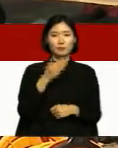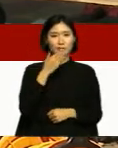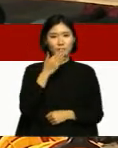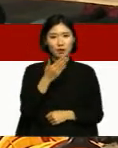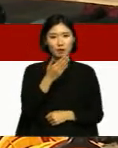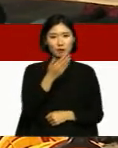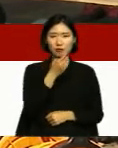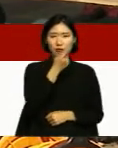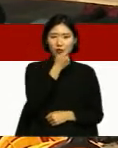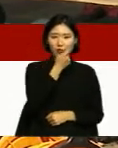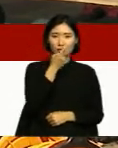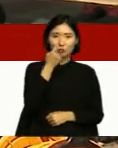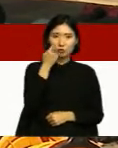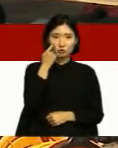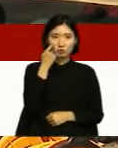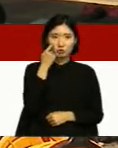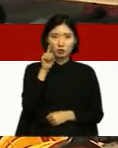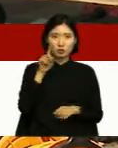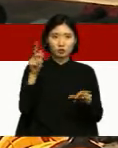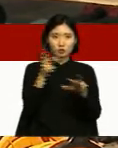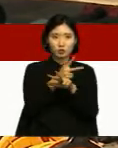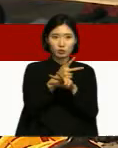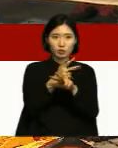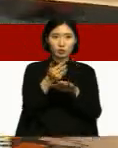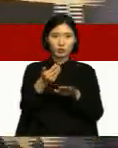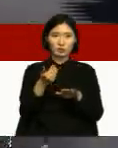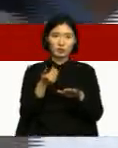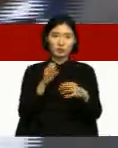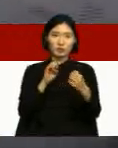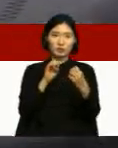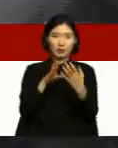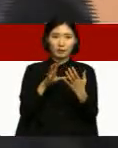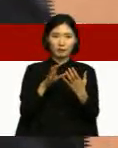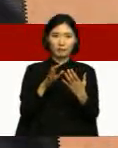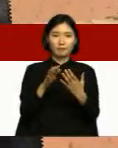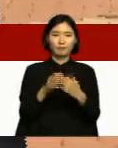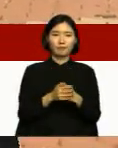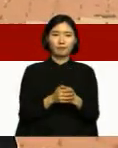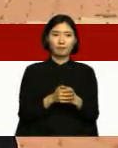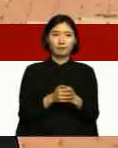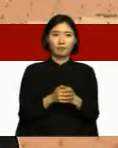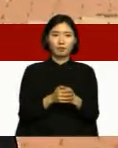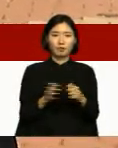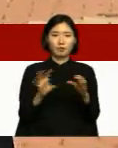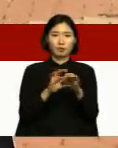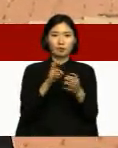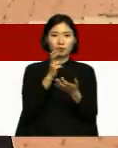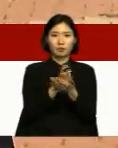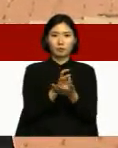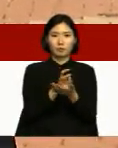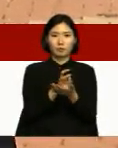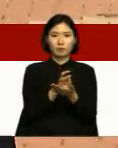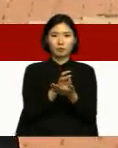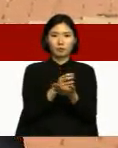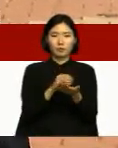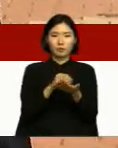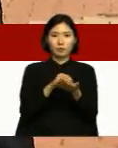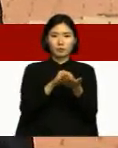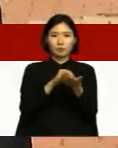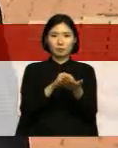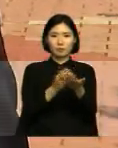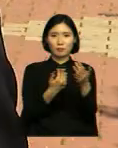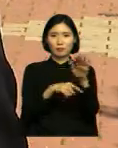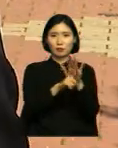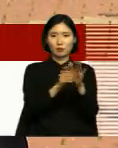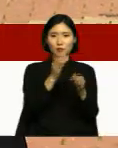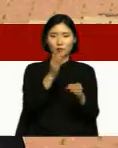가능한지 여부를 일주일 이내에 알려주기로 했습니다. 현재 이 관련된 조례가 입법 예고 중인데요. 주민들이 바라는